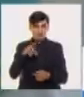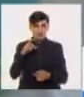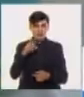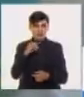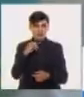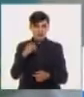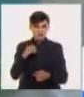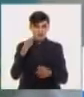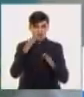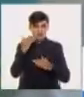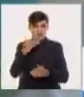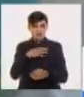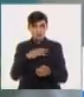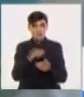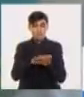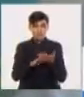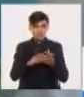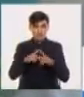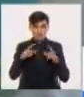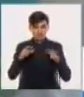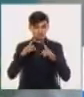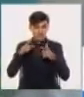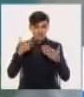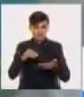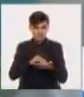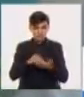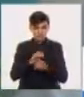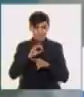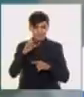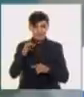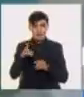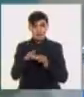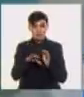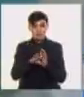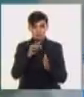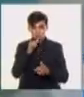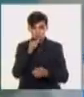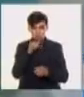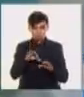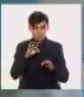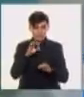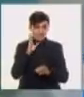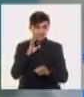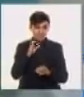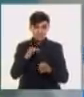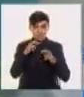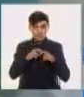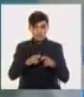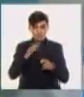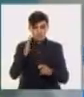письмо. Там они же взяли пробы и будут делать